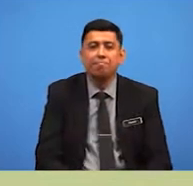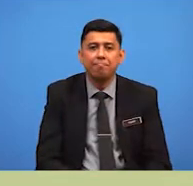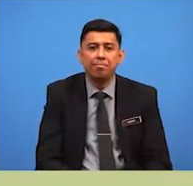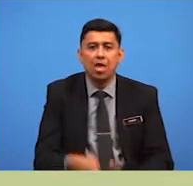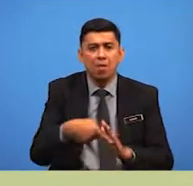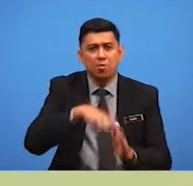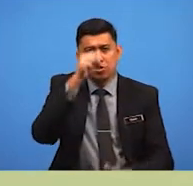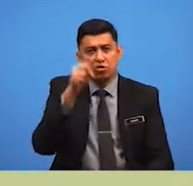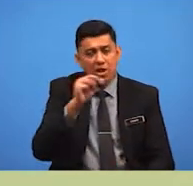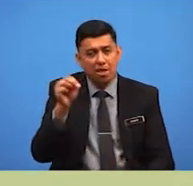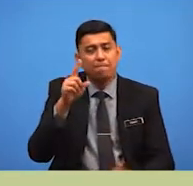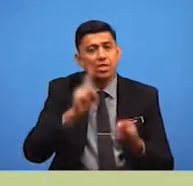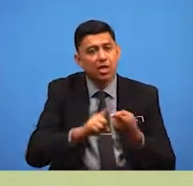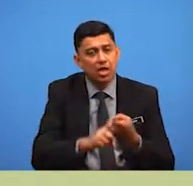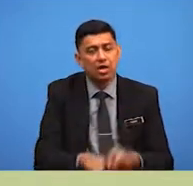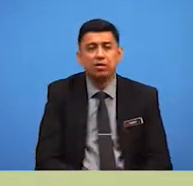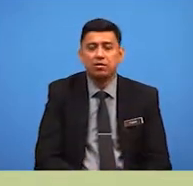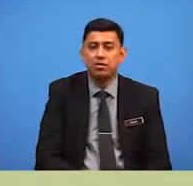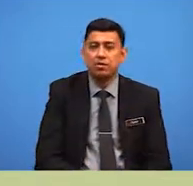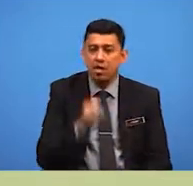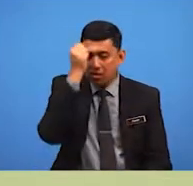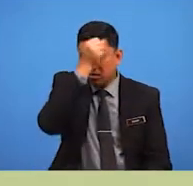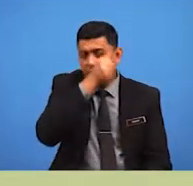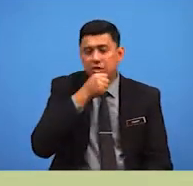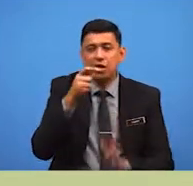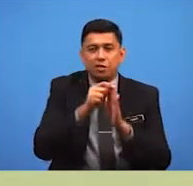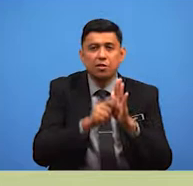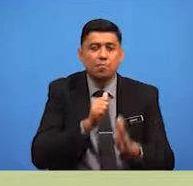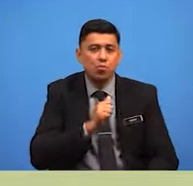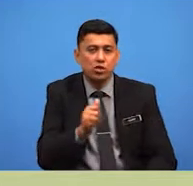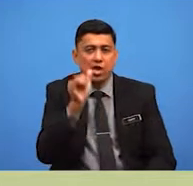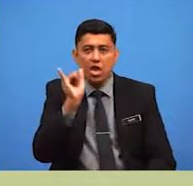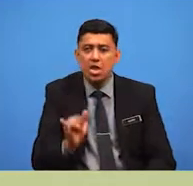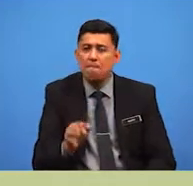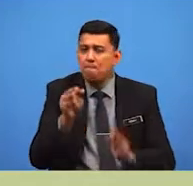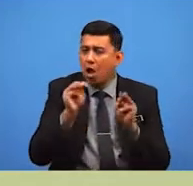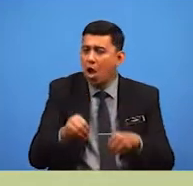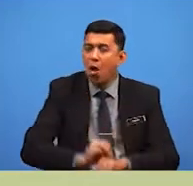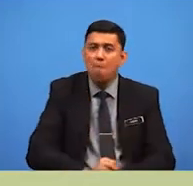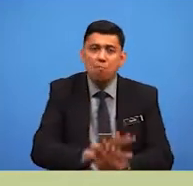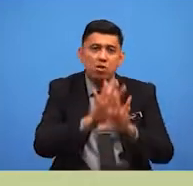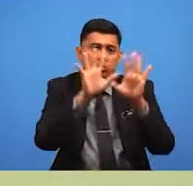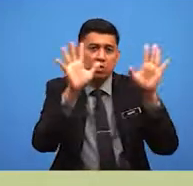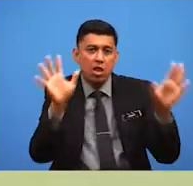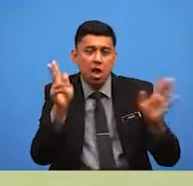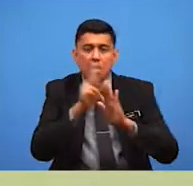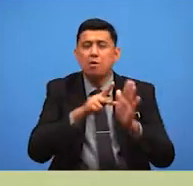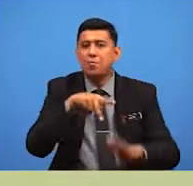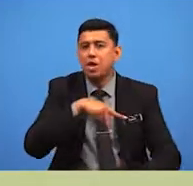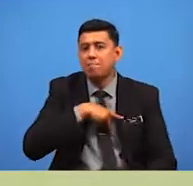Persoalan pertama adalah sikap terpuji yang mampu menyerlahkan kepribadian